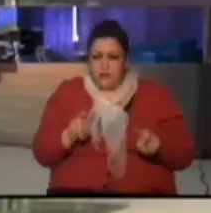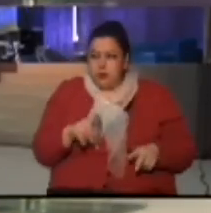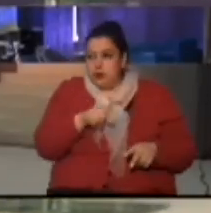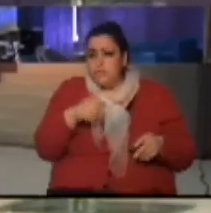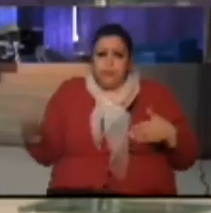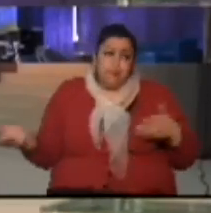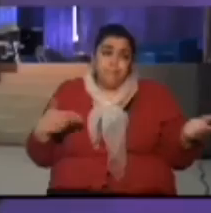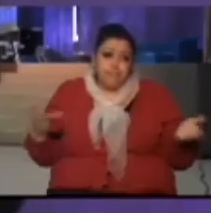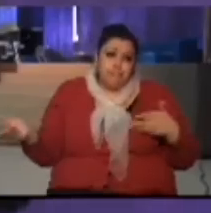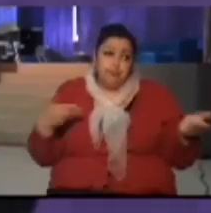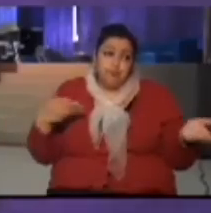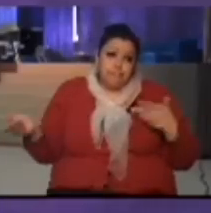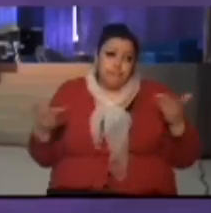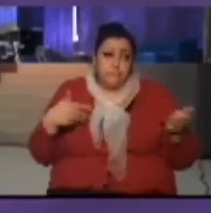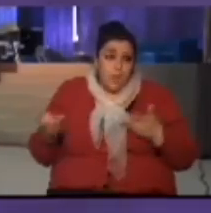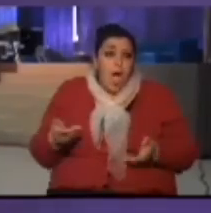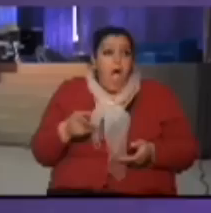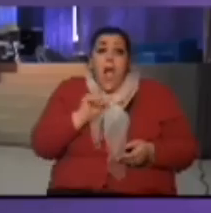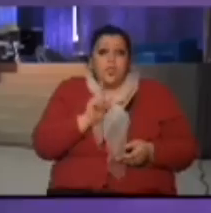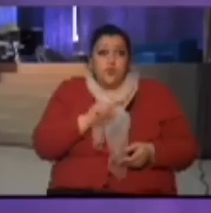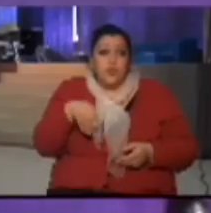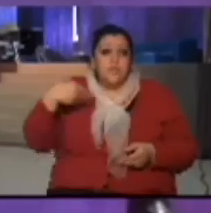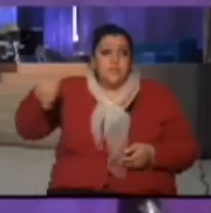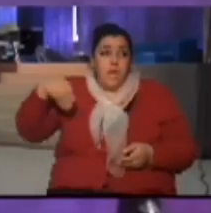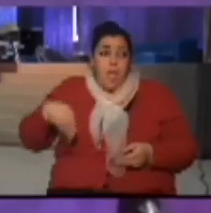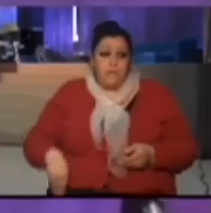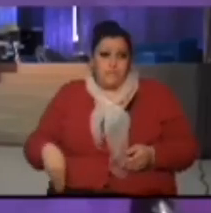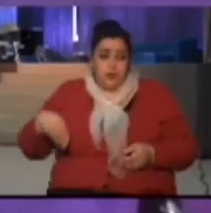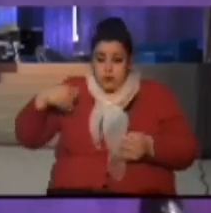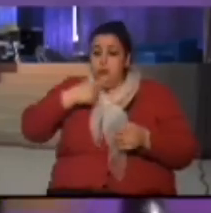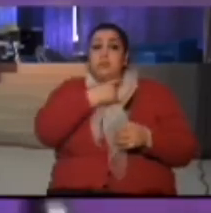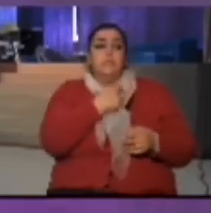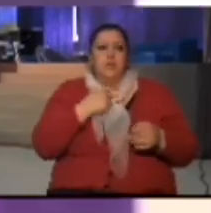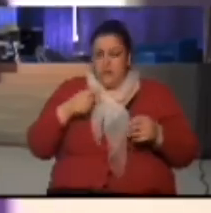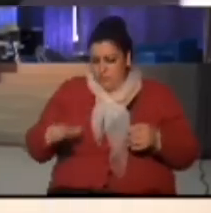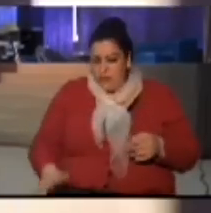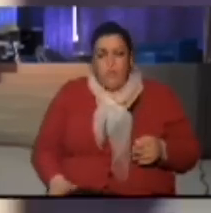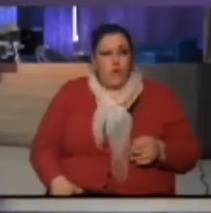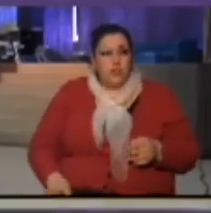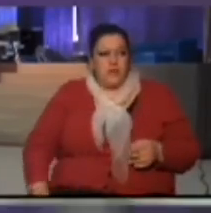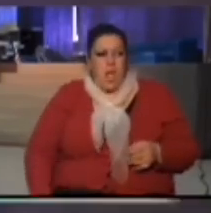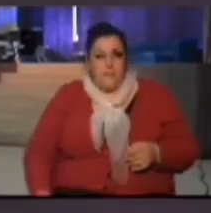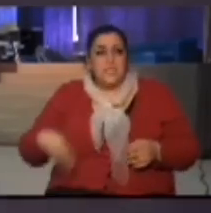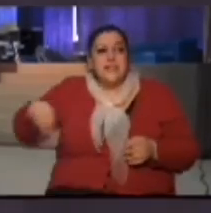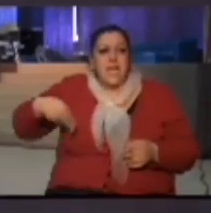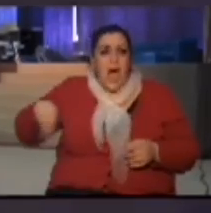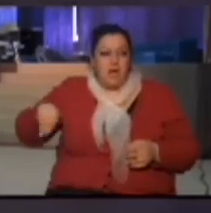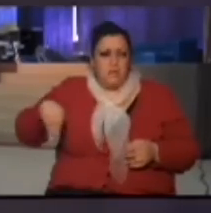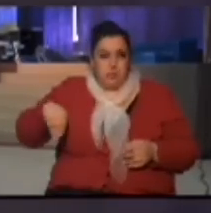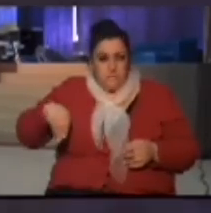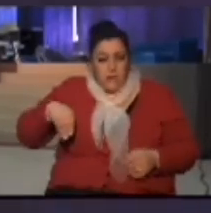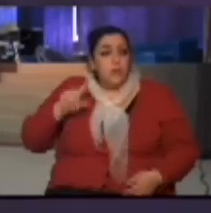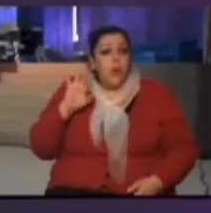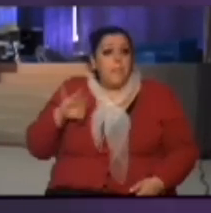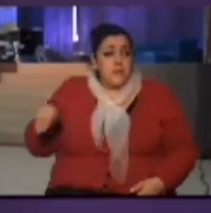էր։ Շատերս այդ 4-ը բորոդներին կանարգենք ընդամենը, որովհետև մենք մտածում ենք ինչ-որ մի հատ մեծ բանկ, մի